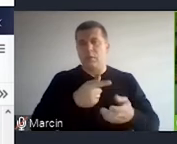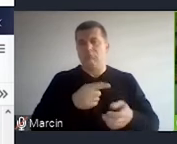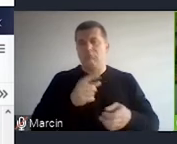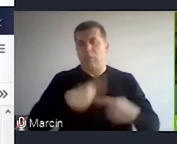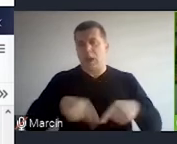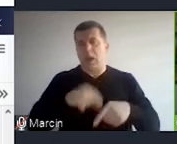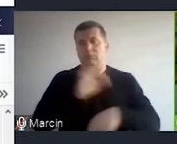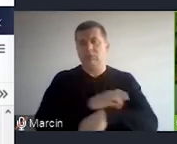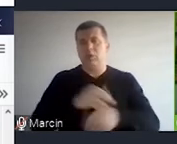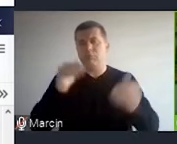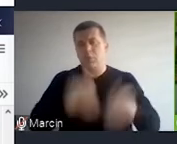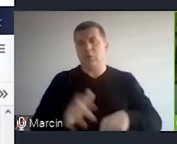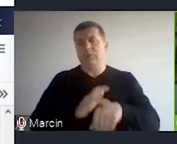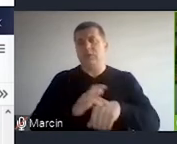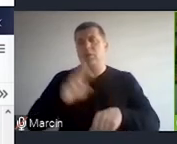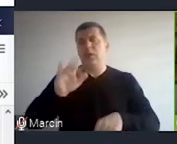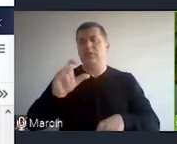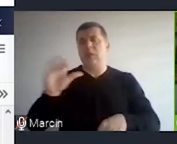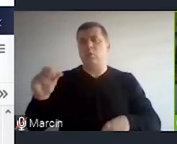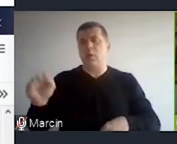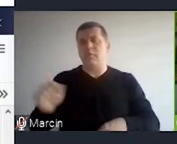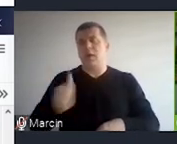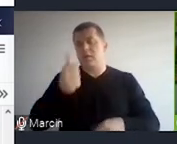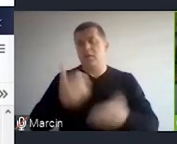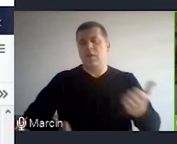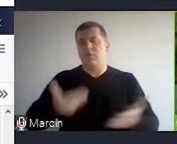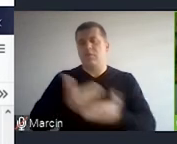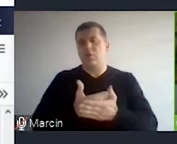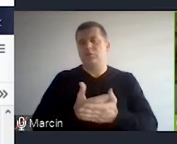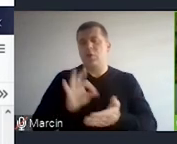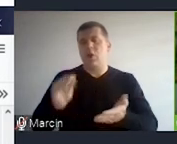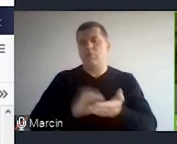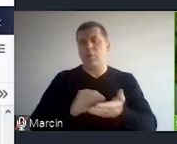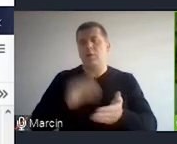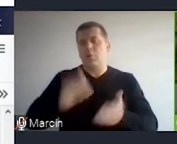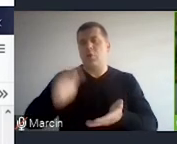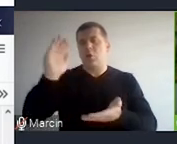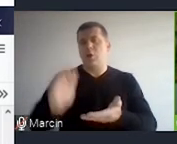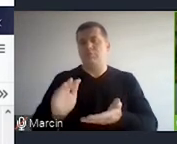ona Wam może tę stawkę ryczałtową w pojedynczym wniosku o płatność obniżyć.